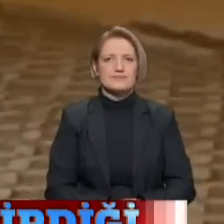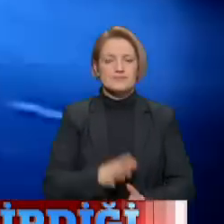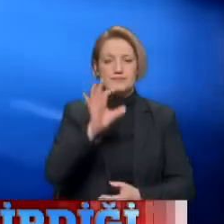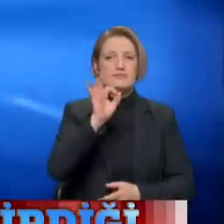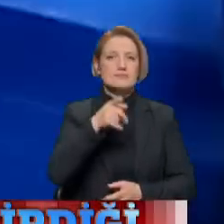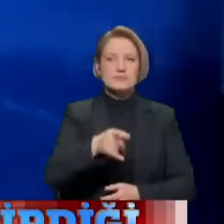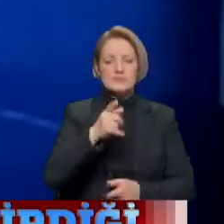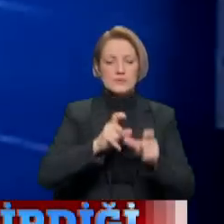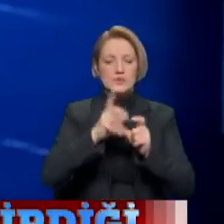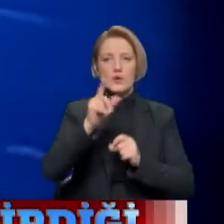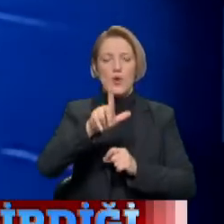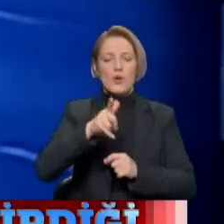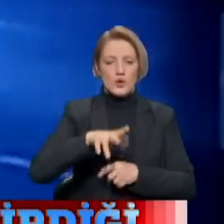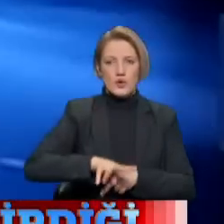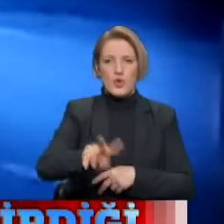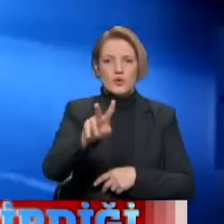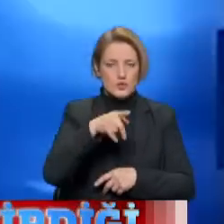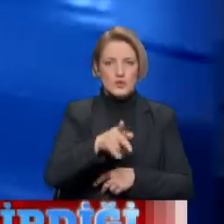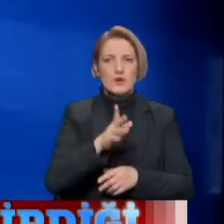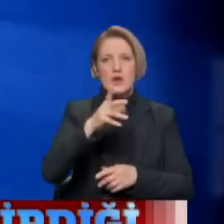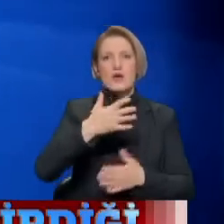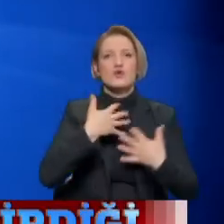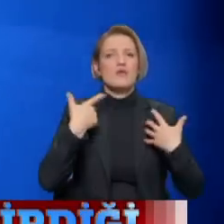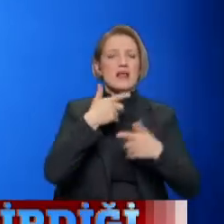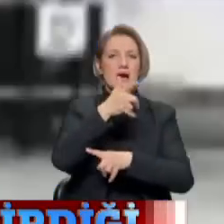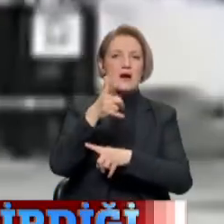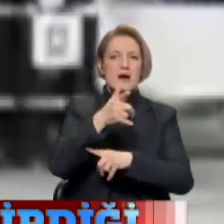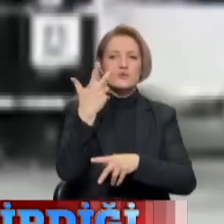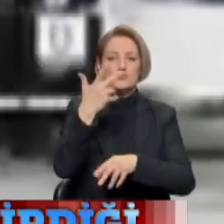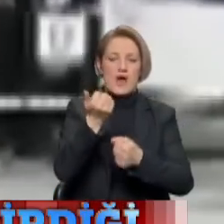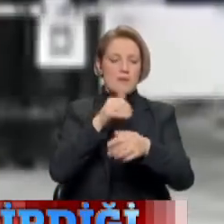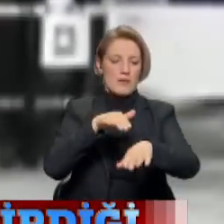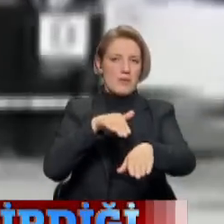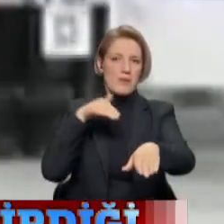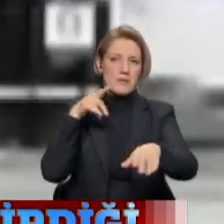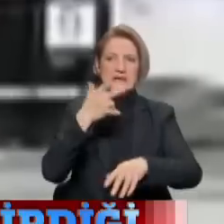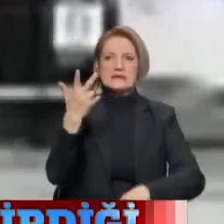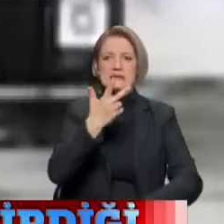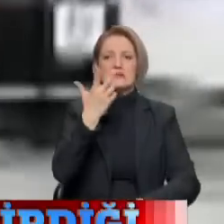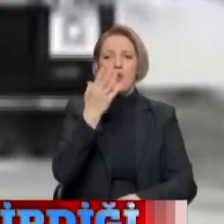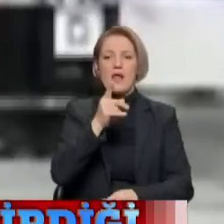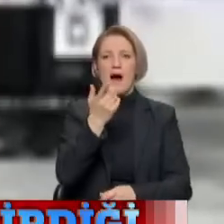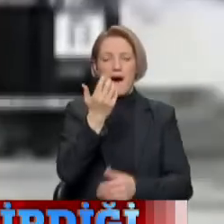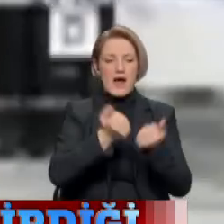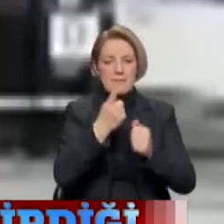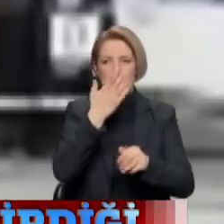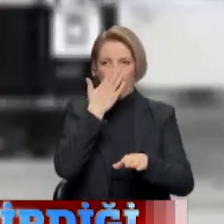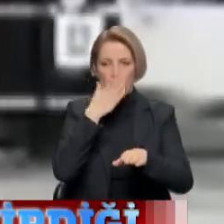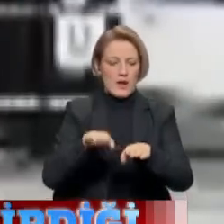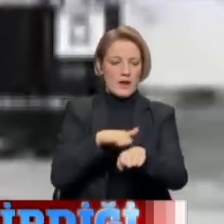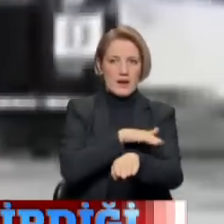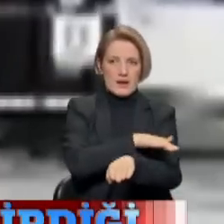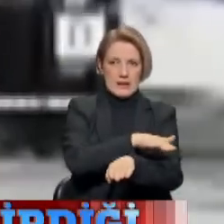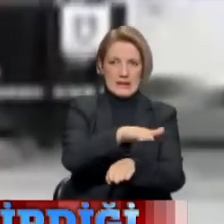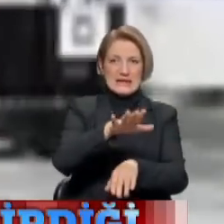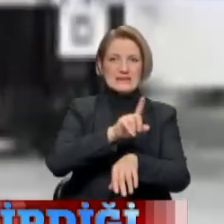Orhan Gazi Gölyolu Örnekköy kavşağında güvenlik kamerasında arka arkaya 3 araç görüldü. Hızlı olan araçlardan biri önündeki aracı